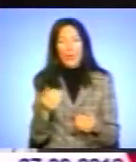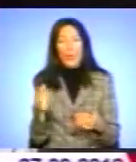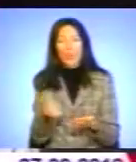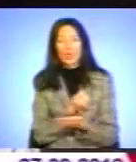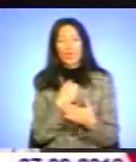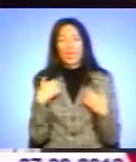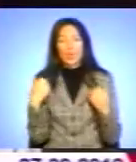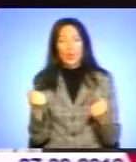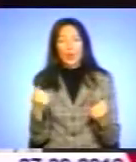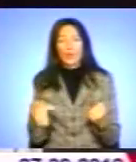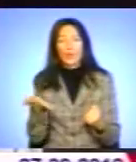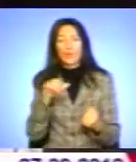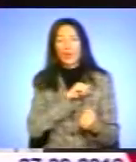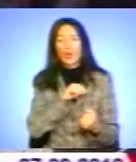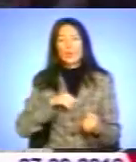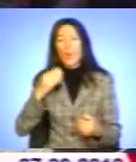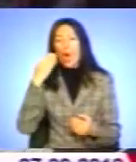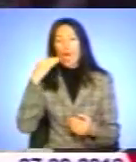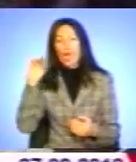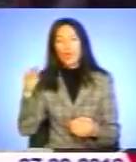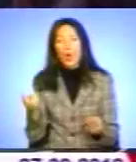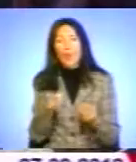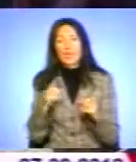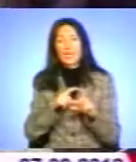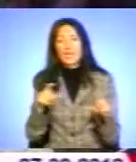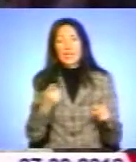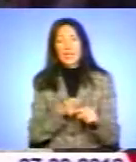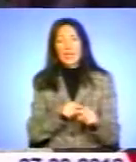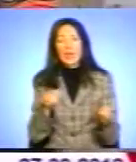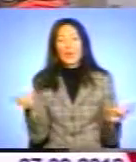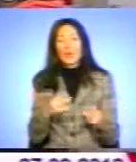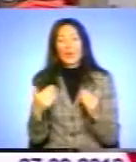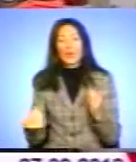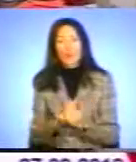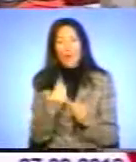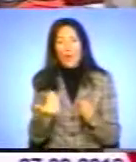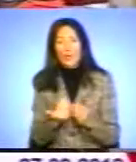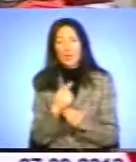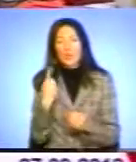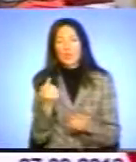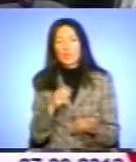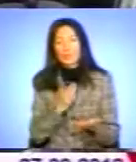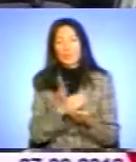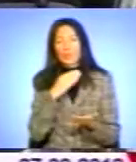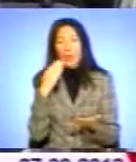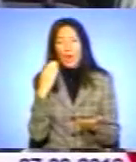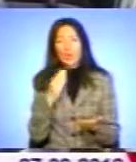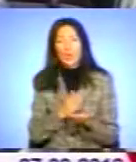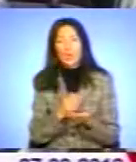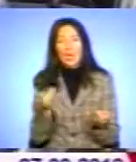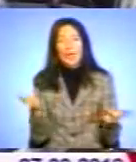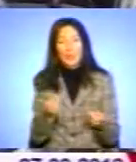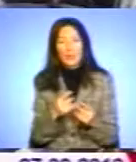здоров'я, всього самого кращого. Пожежних частин, які потребують відновлення, в області ще немало. Ще є необхідність